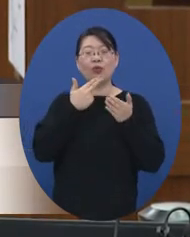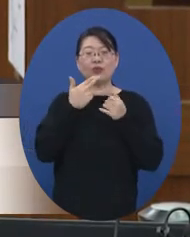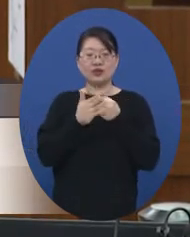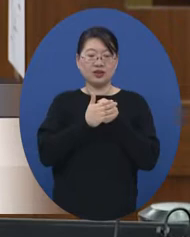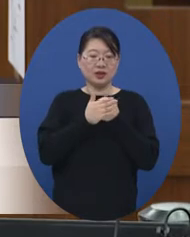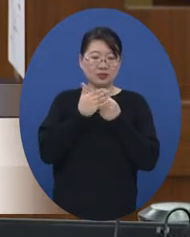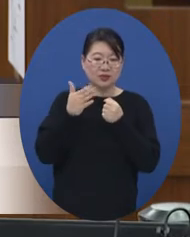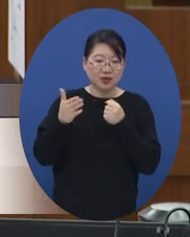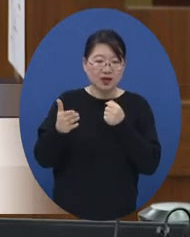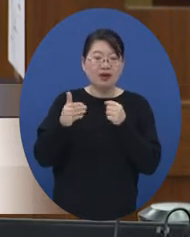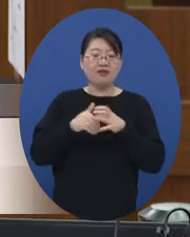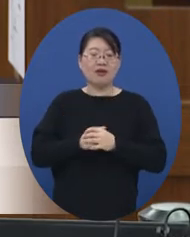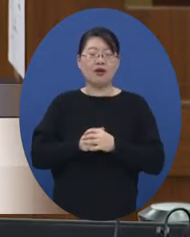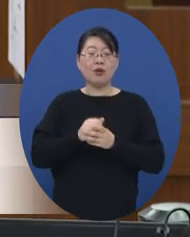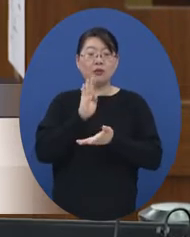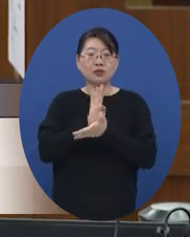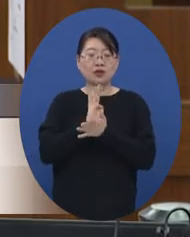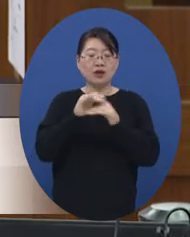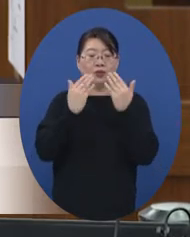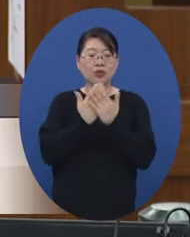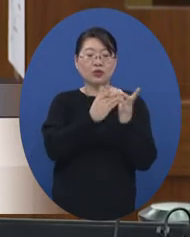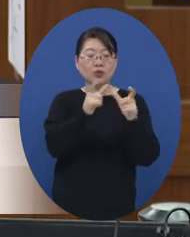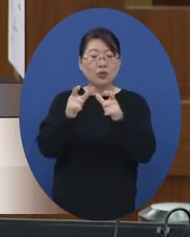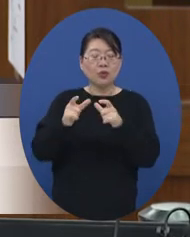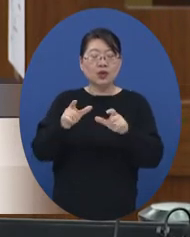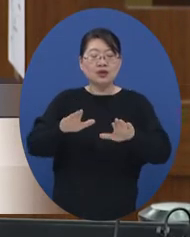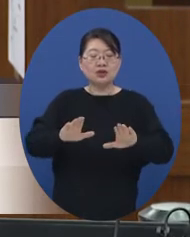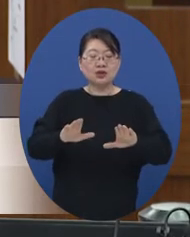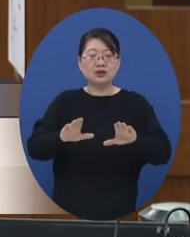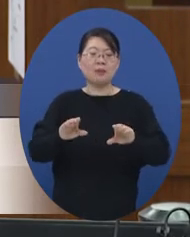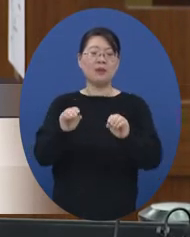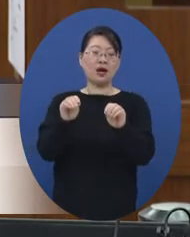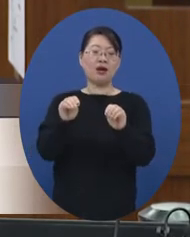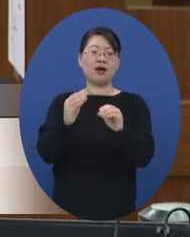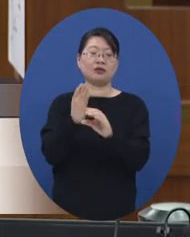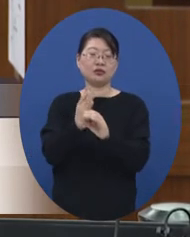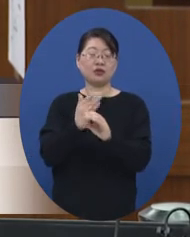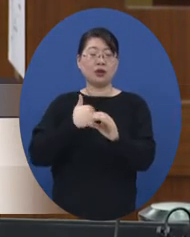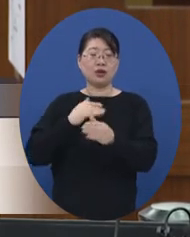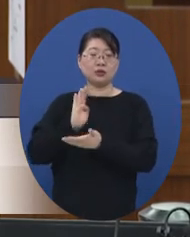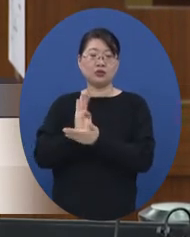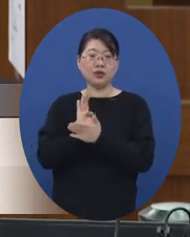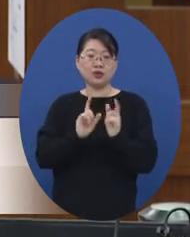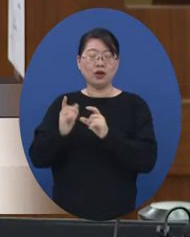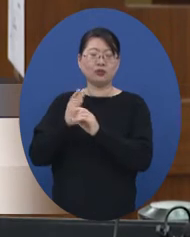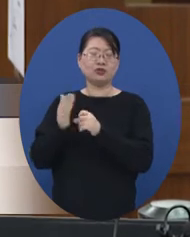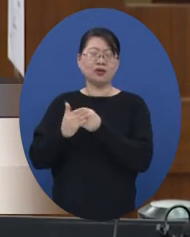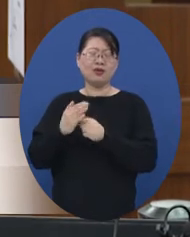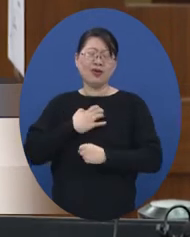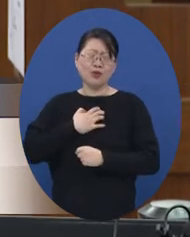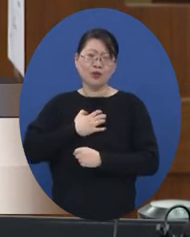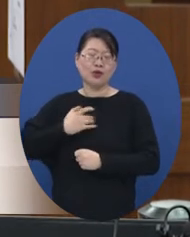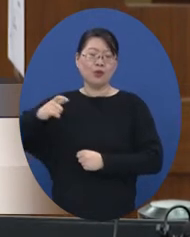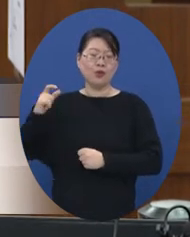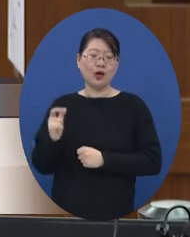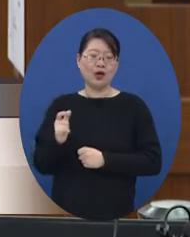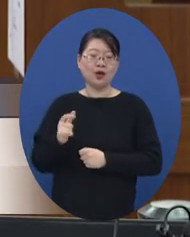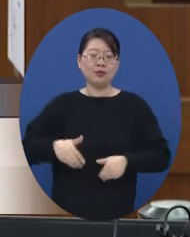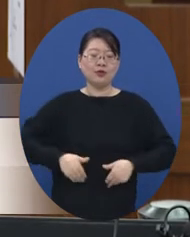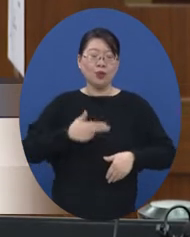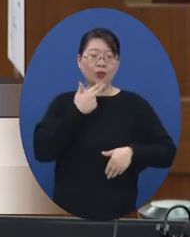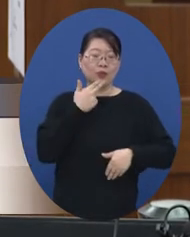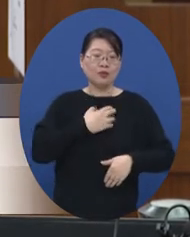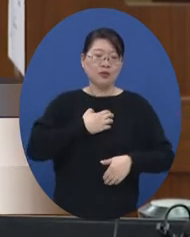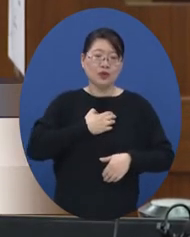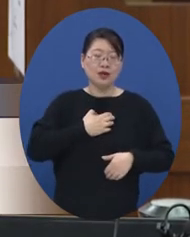가르치니까 분당의 전역이 지금 마비되고 있습니다. 제가 분당에 살고 있는데 지금. 그래서 이게 불필요하게 불안을 조성하고 경계에도